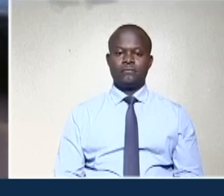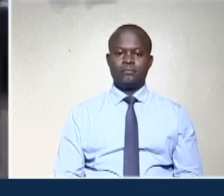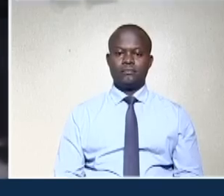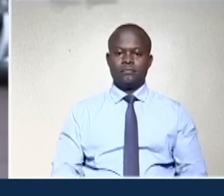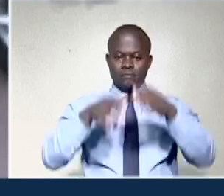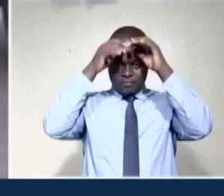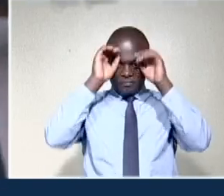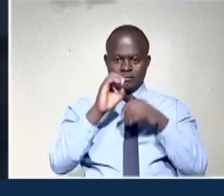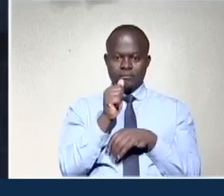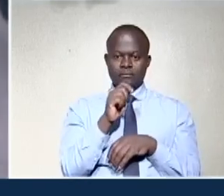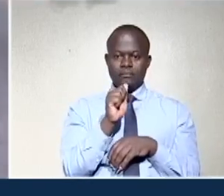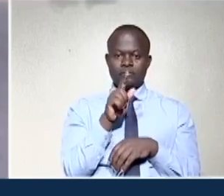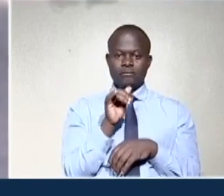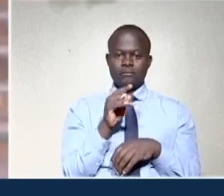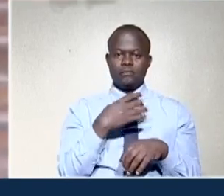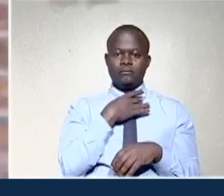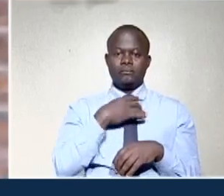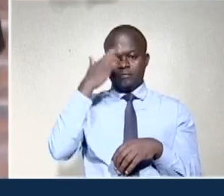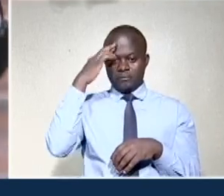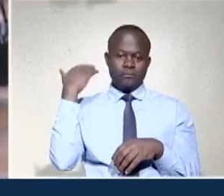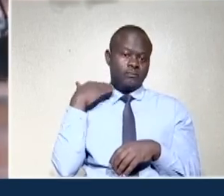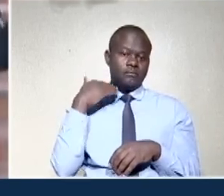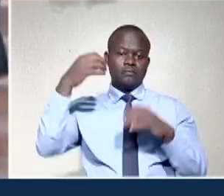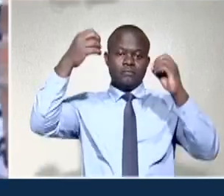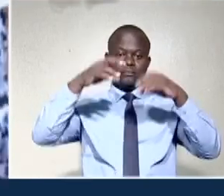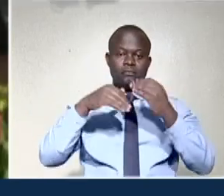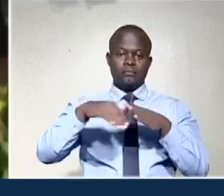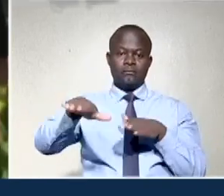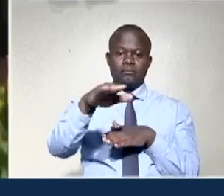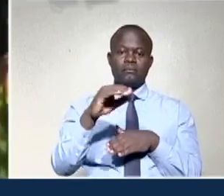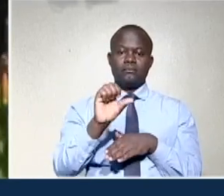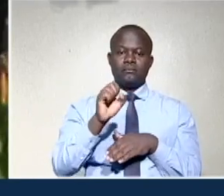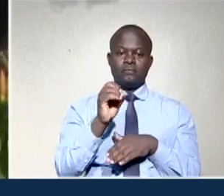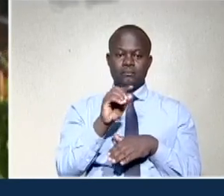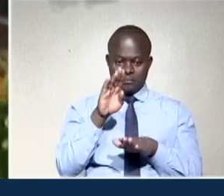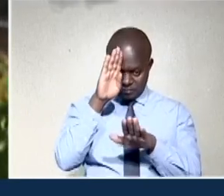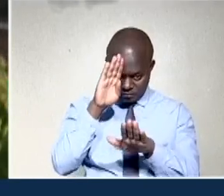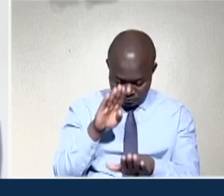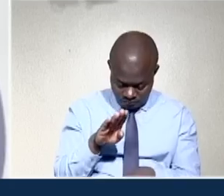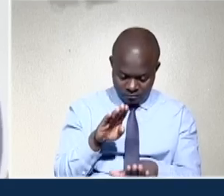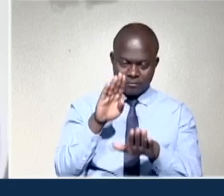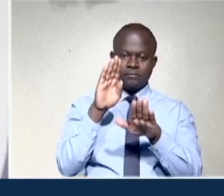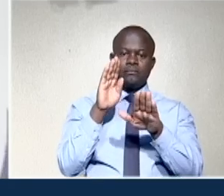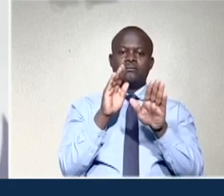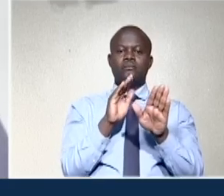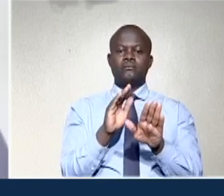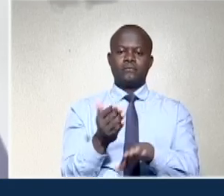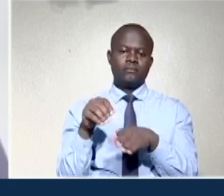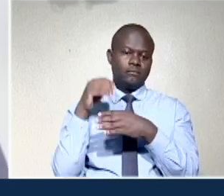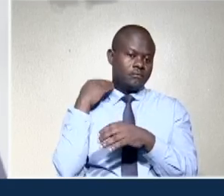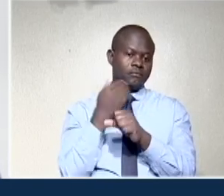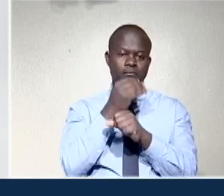Perezida Katari Novake kandi yasuye urwibutso rwa Jenoside rwa Kigali ruri ku Gisozi, yunamira inzirakarengane za Jenoside yakorewe